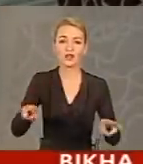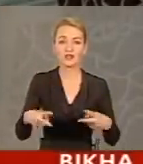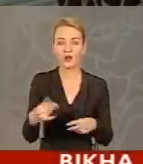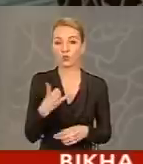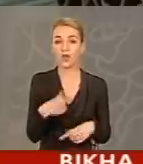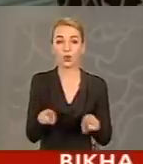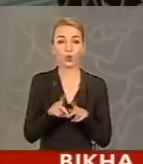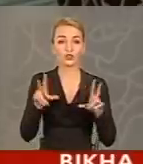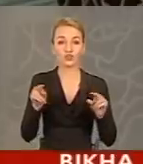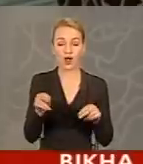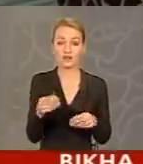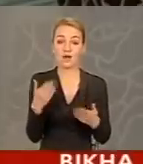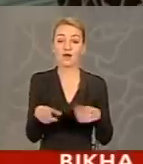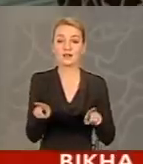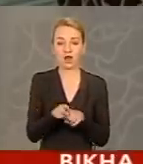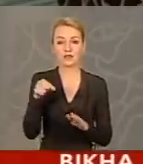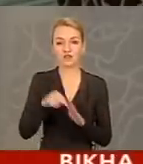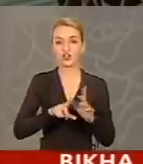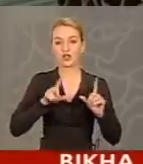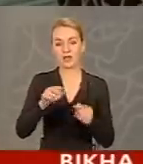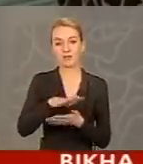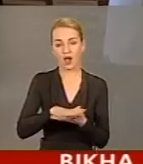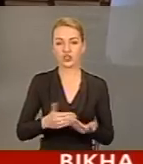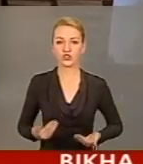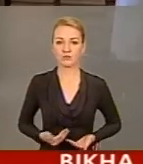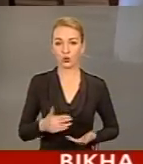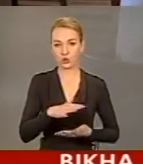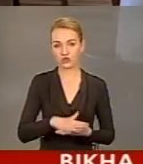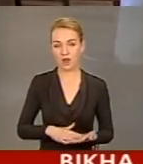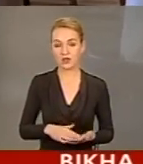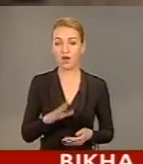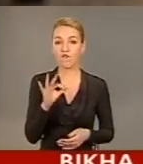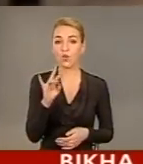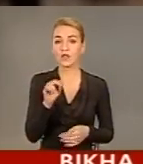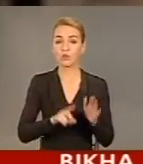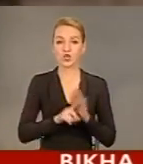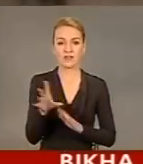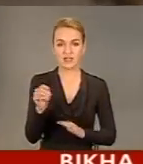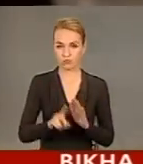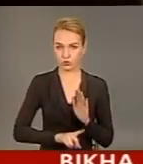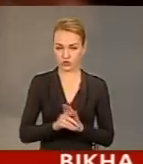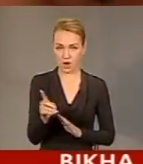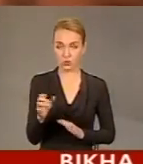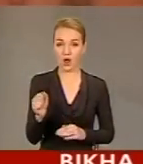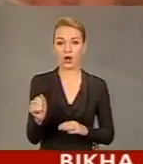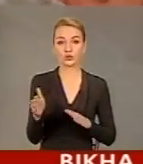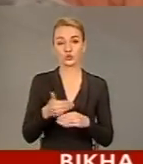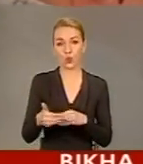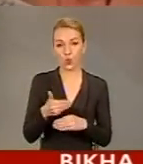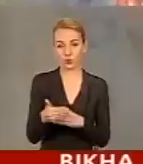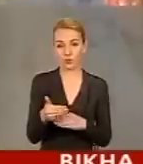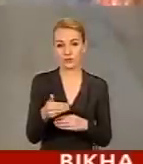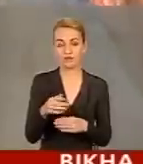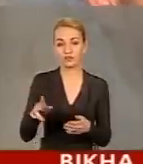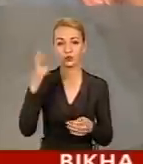от таке щастя. Раз так, значить, їдемо далі, життя якось продовжується. Вони почали усе спочатку, а згодом до столиці забрали і декого з